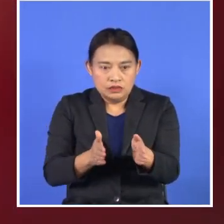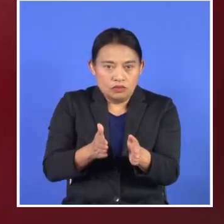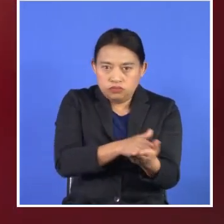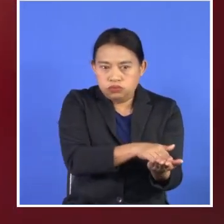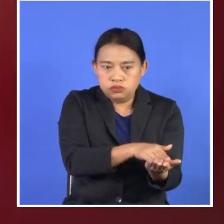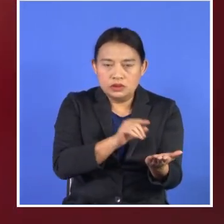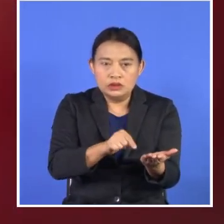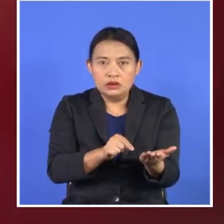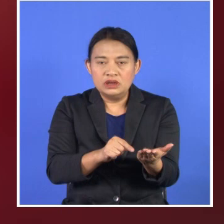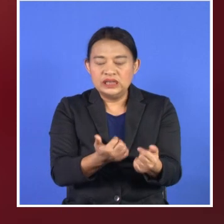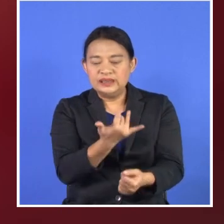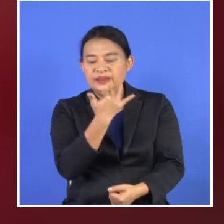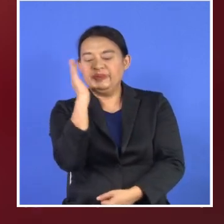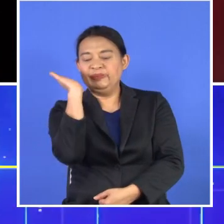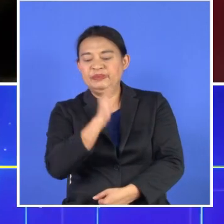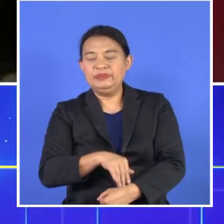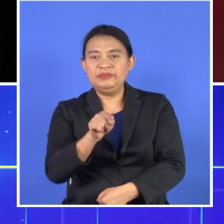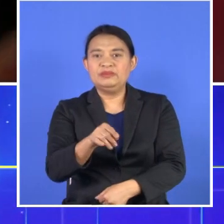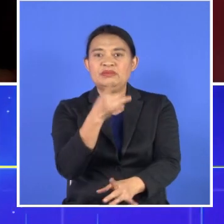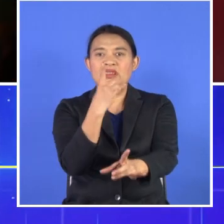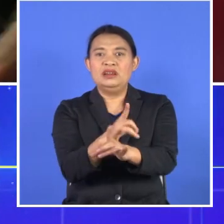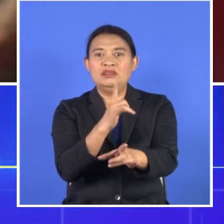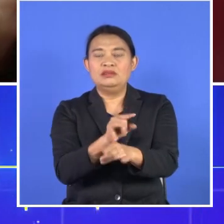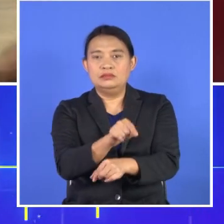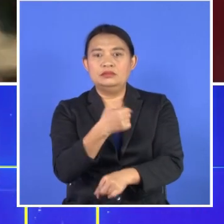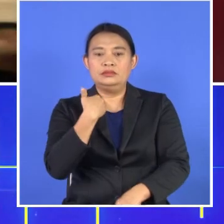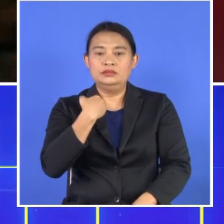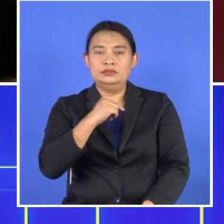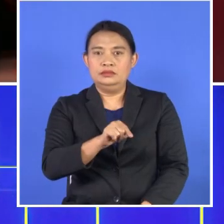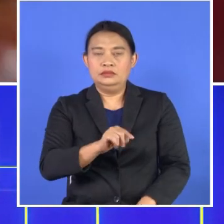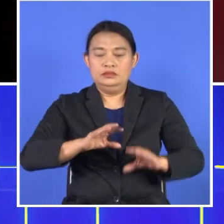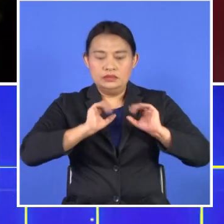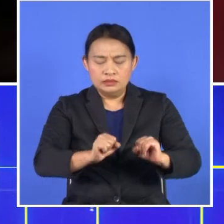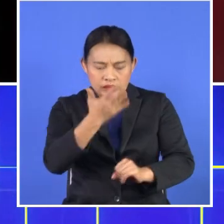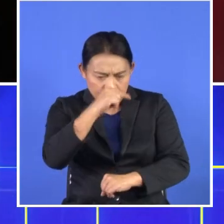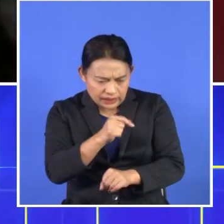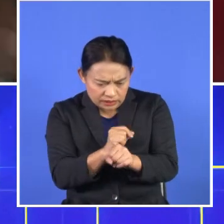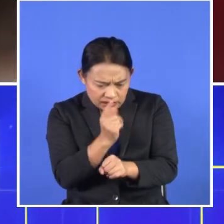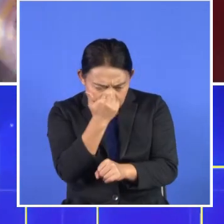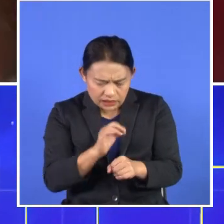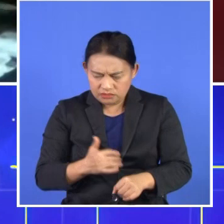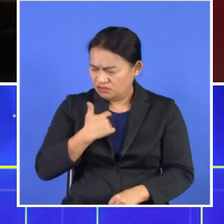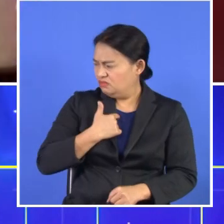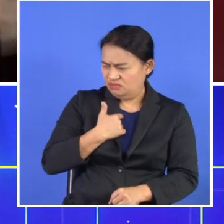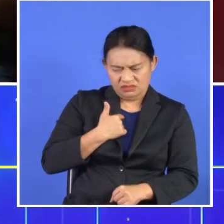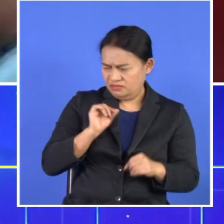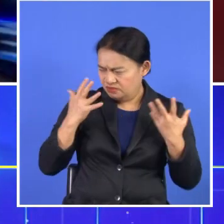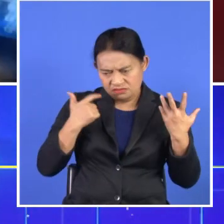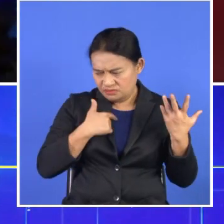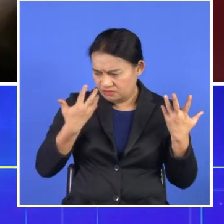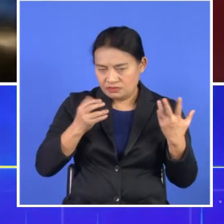เลยค่ะ ครับ กลิ่นแอลกอฮอล์โชยเลยนะคะแล้วก็ตอนจับได้บอกทำไมถึงทำแบบนี้ก็ยังปฏิเสธโน่นปฏิเสธนี่นะคะ